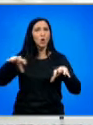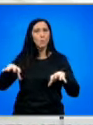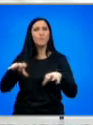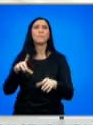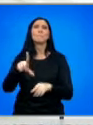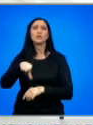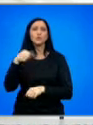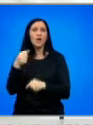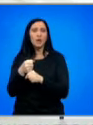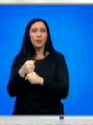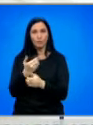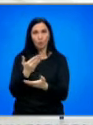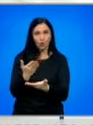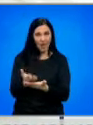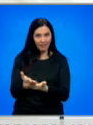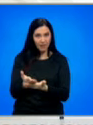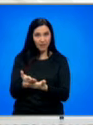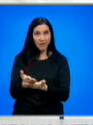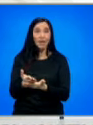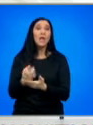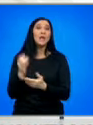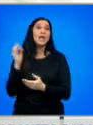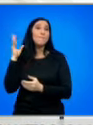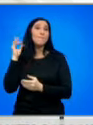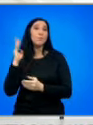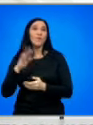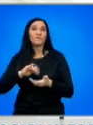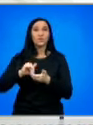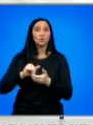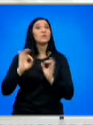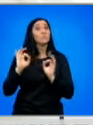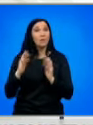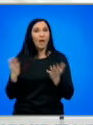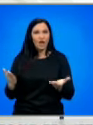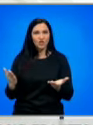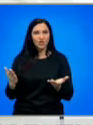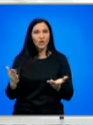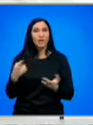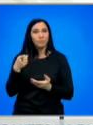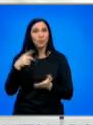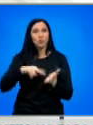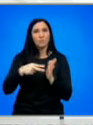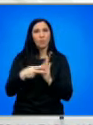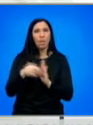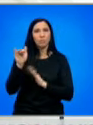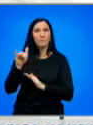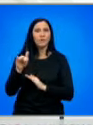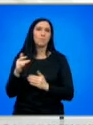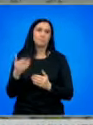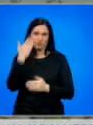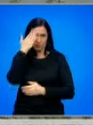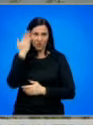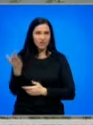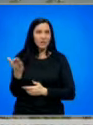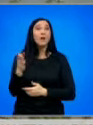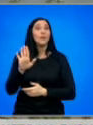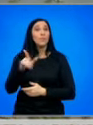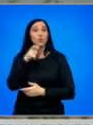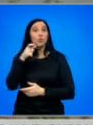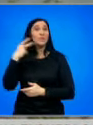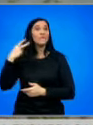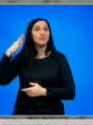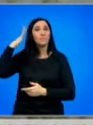пенсионери, и работодатели, и профсъюзи, така че този модел да бъде по-честен. По думите